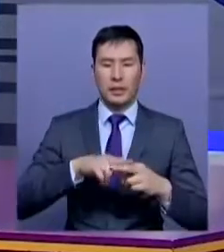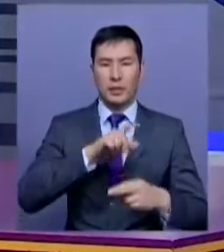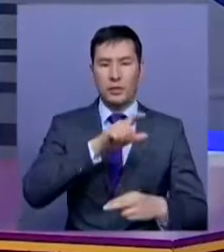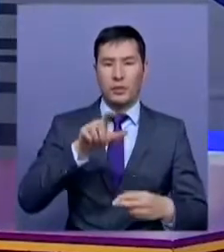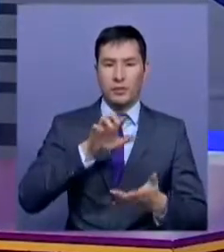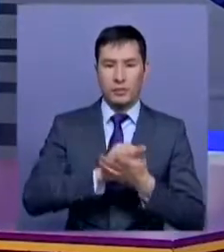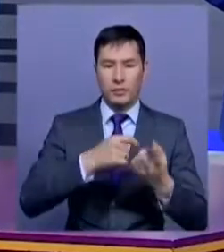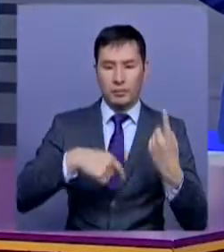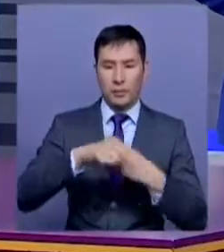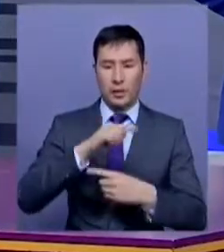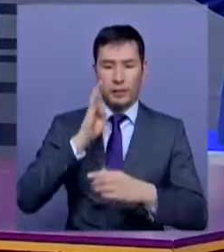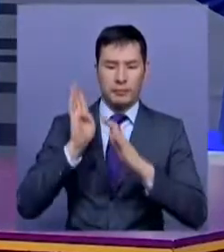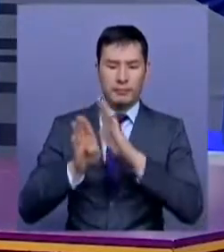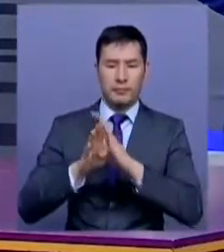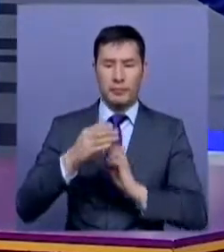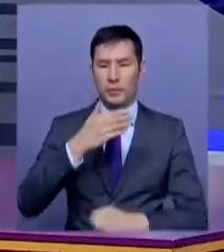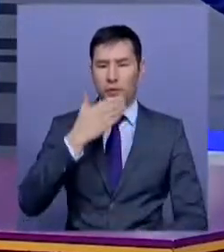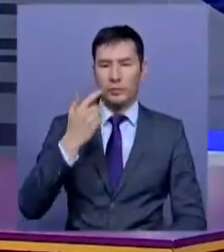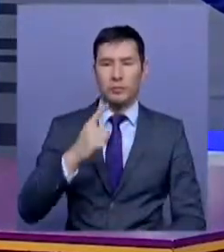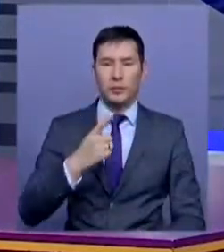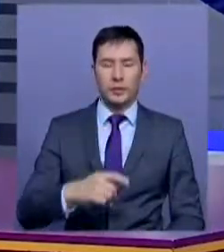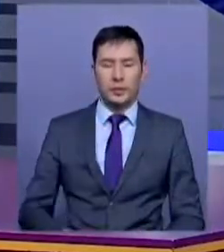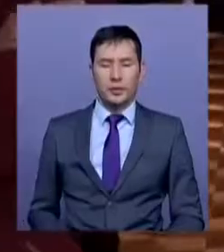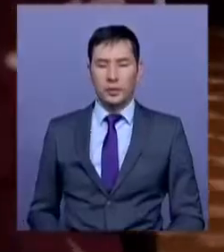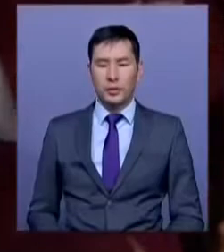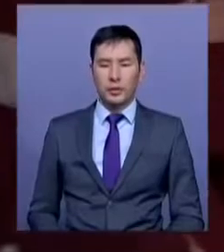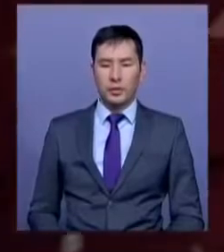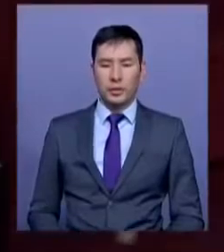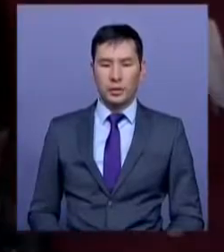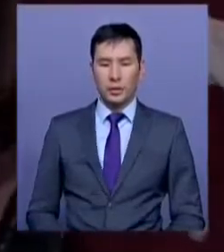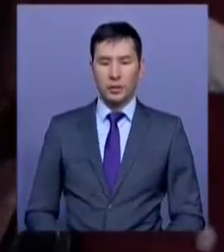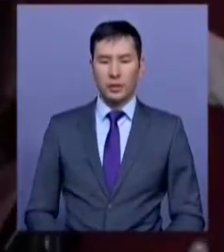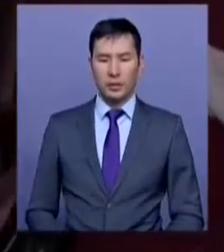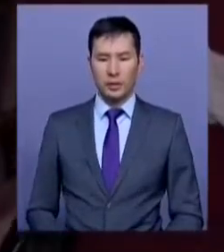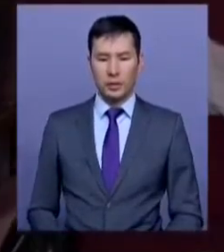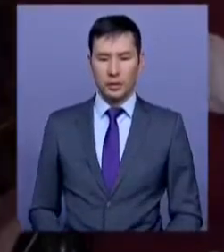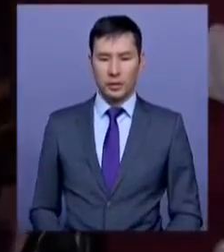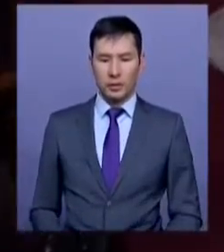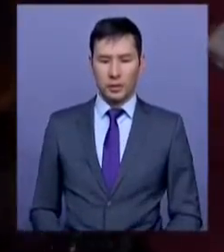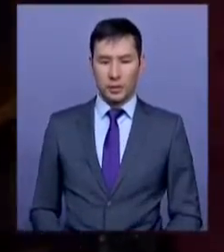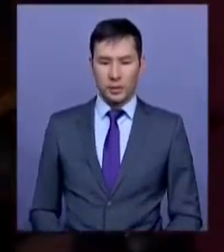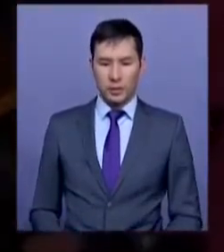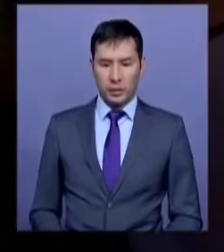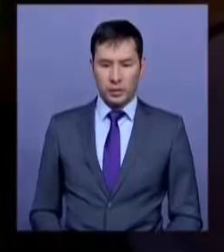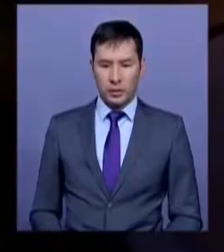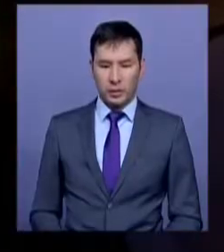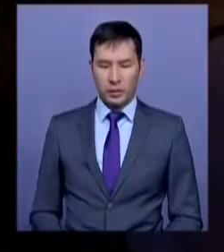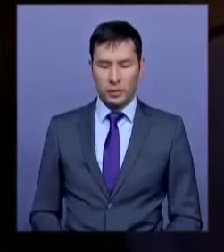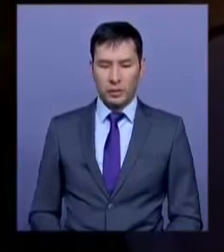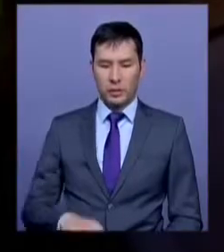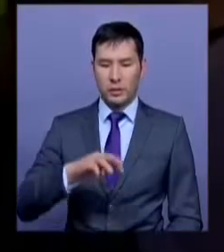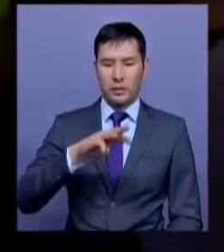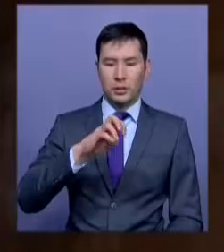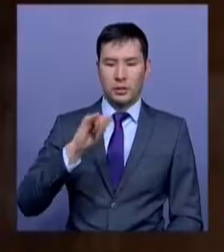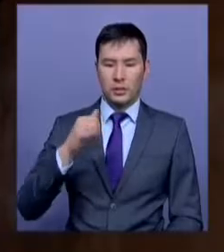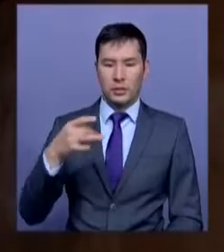шектеулерге неге бағынбай отыр? Сымбат Ноғай тарқатсын. Давайте это все не будем снимать. Материал хватит, наверное, да? Медеу